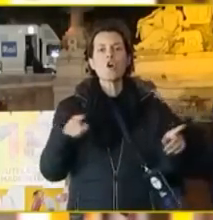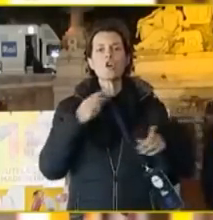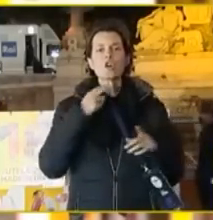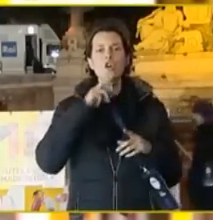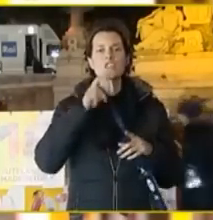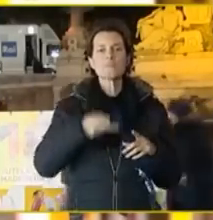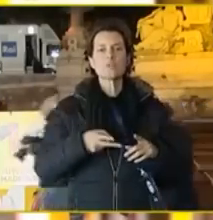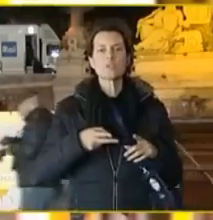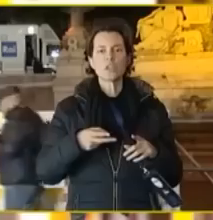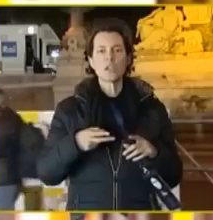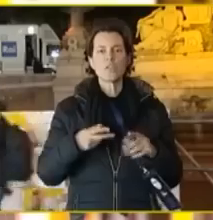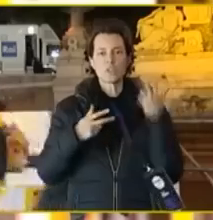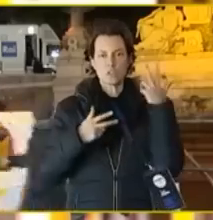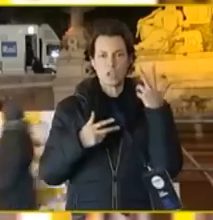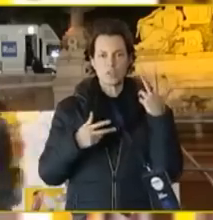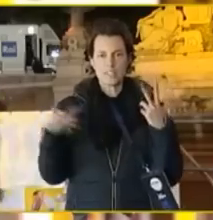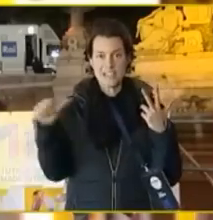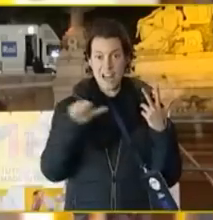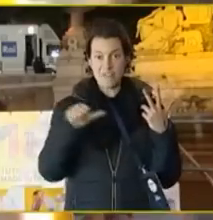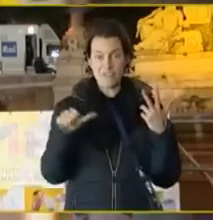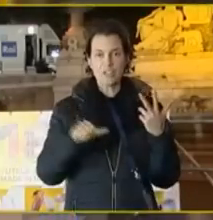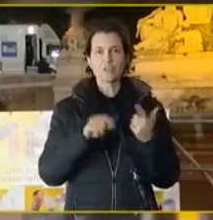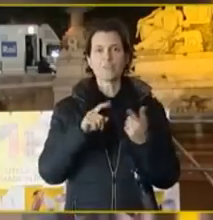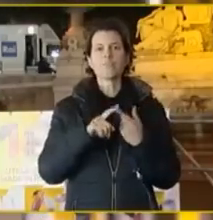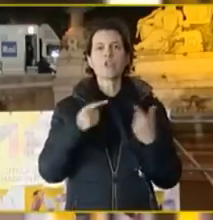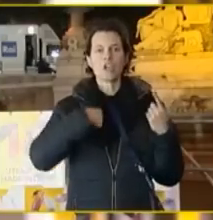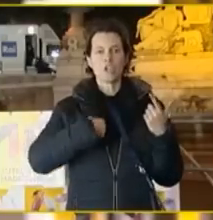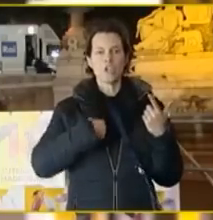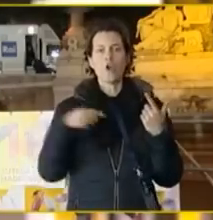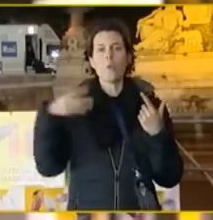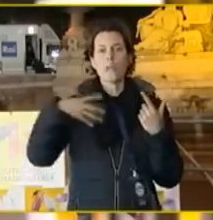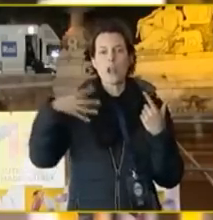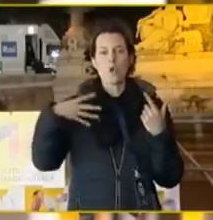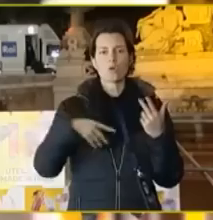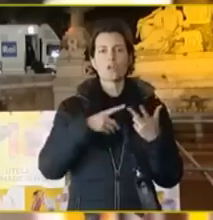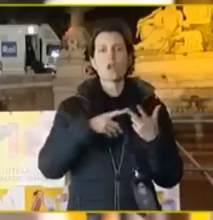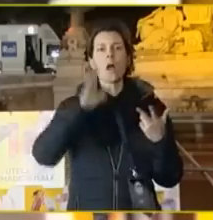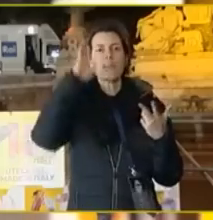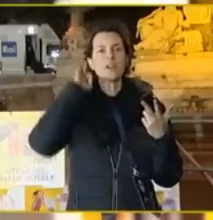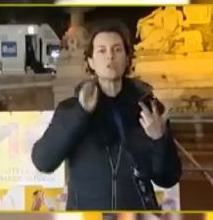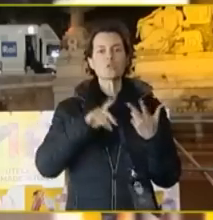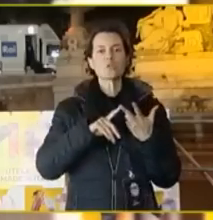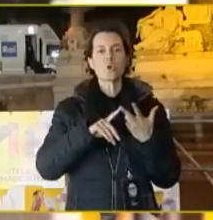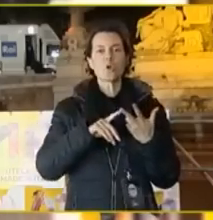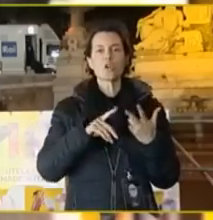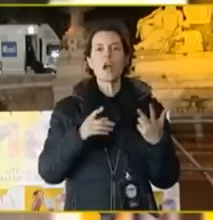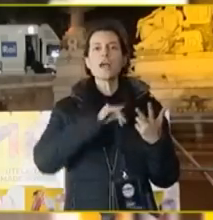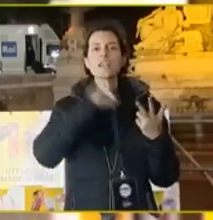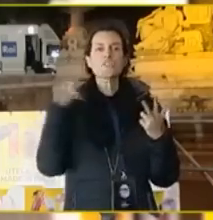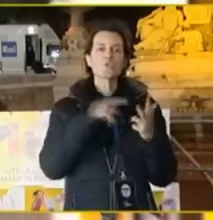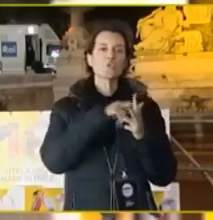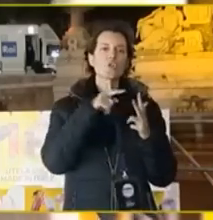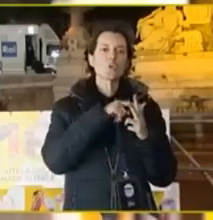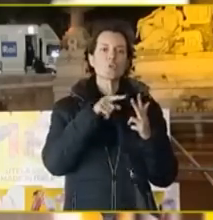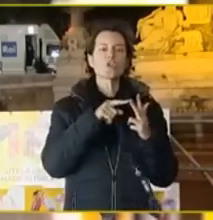sono io, diceva Salvini; sono io, diceva la Meloni; Berlusconi diceva nessuno di tutte e due, ve lo presenterò